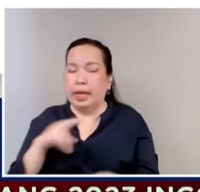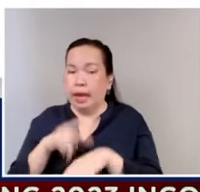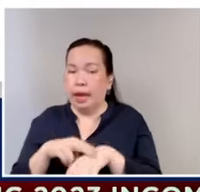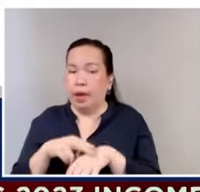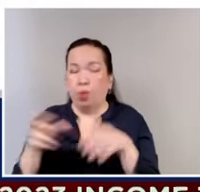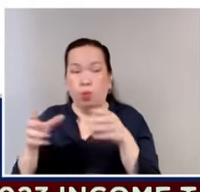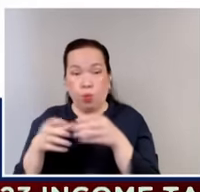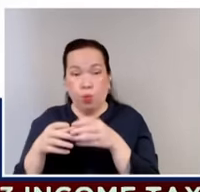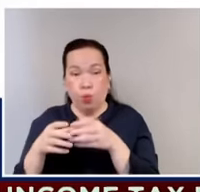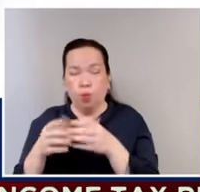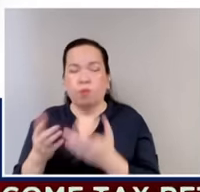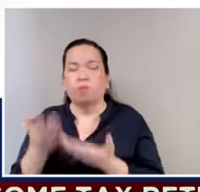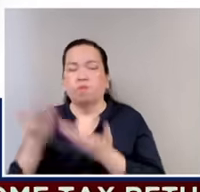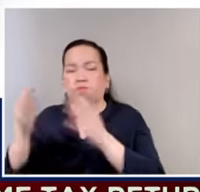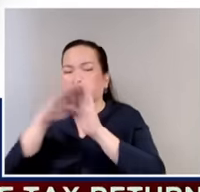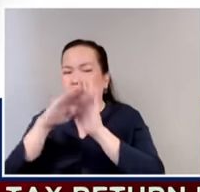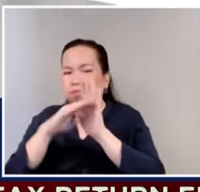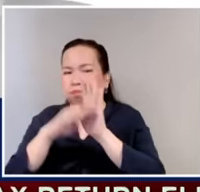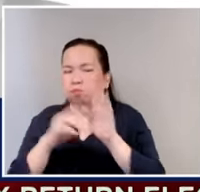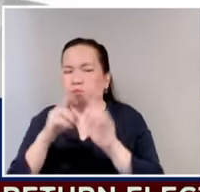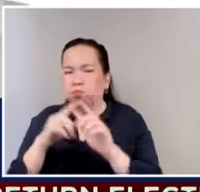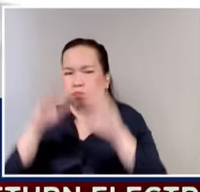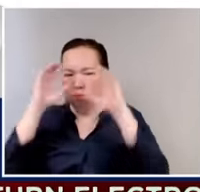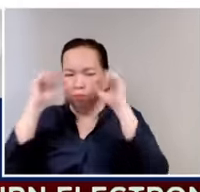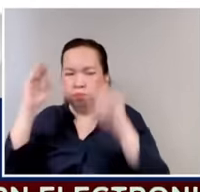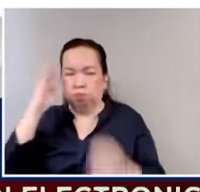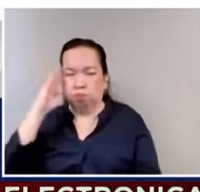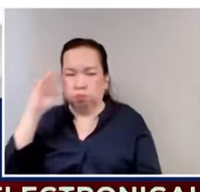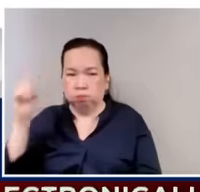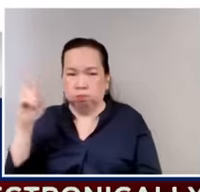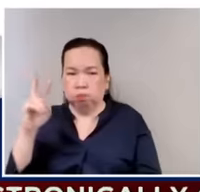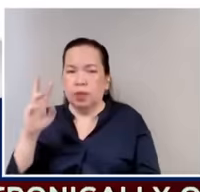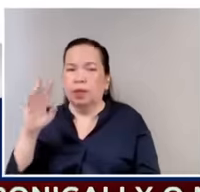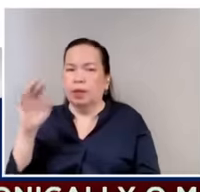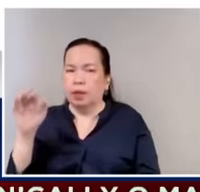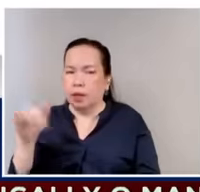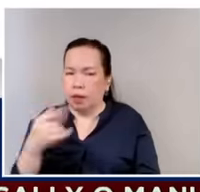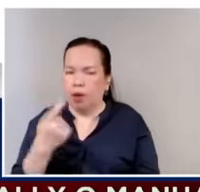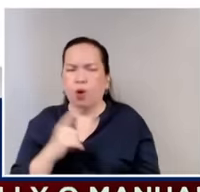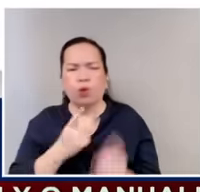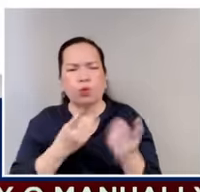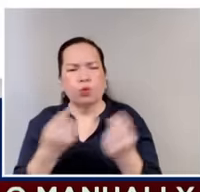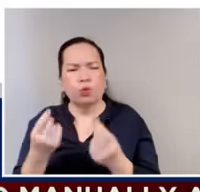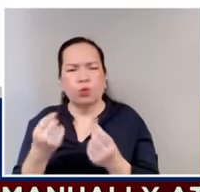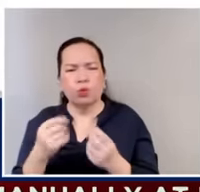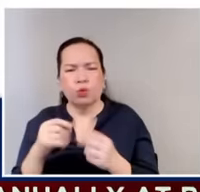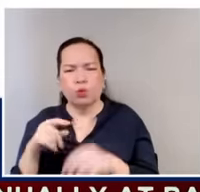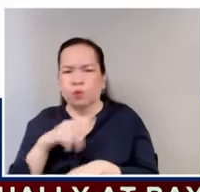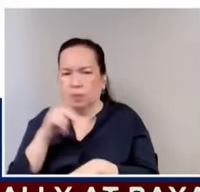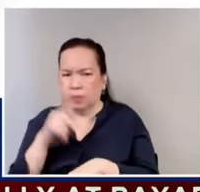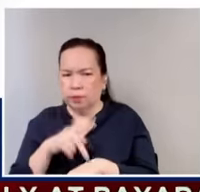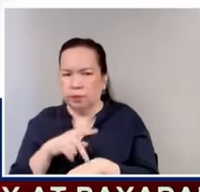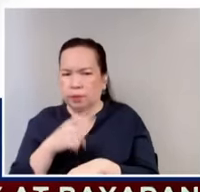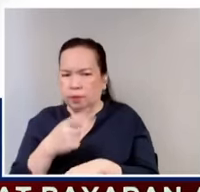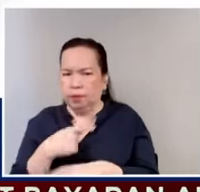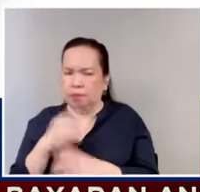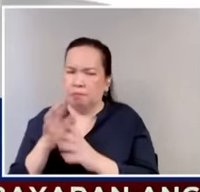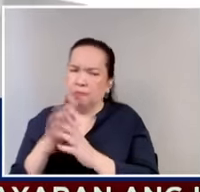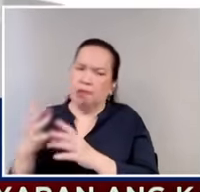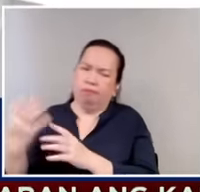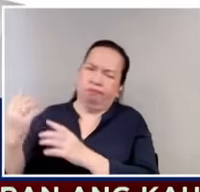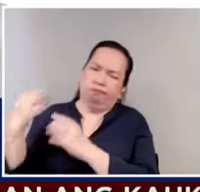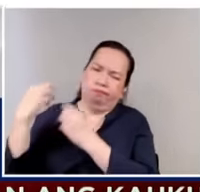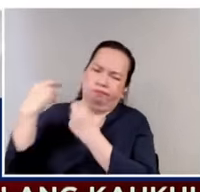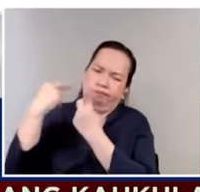mga rekomendasyon kay Pangulong Marcos kung paanong tutugunan ng Pilipinas ang matinding panggigipit ng China